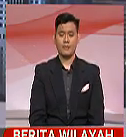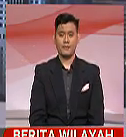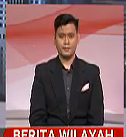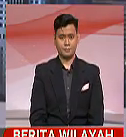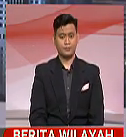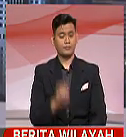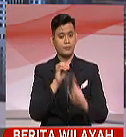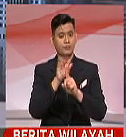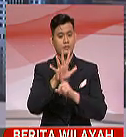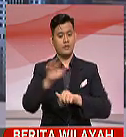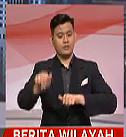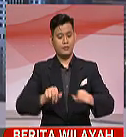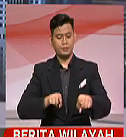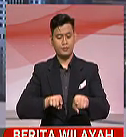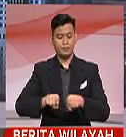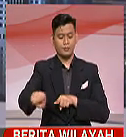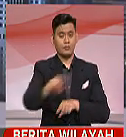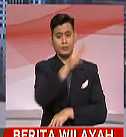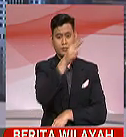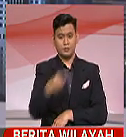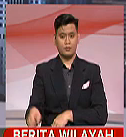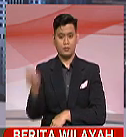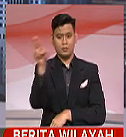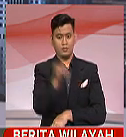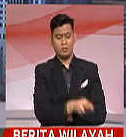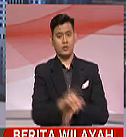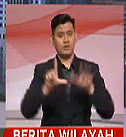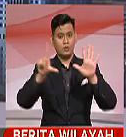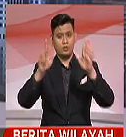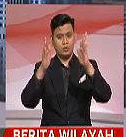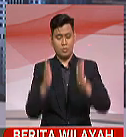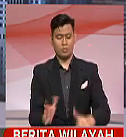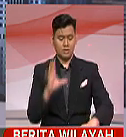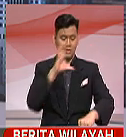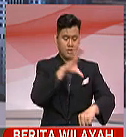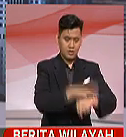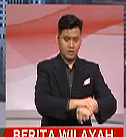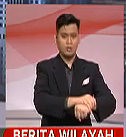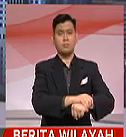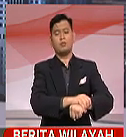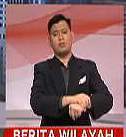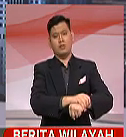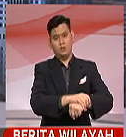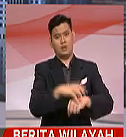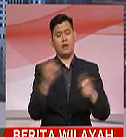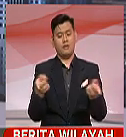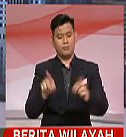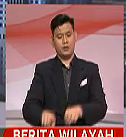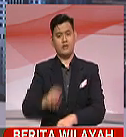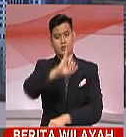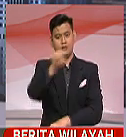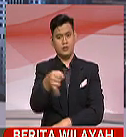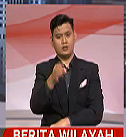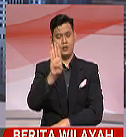Padah terlibat aktiviti lumba haram, tujuh samseng jalanan dicekup di lebuh raya Senadi Saru Johor Bahru malam tadi